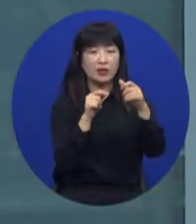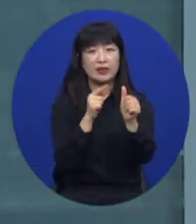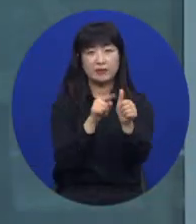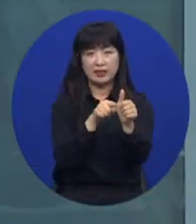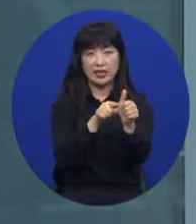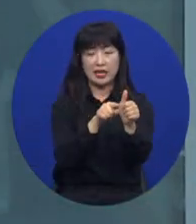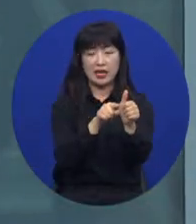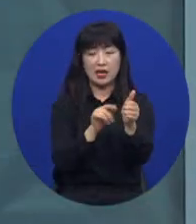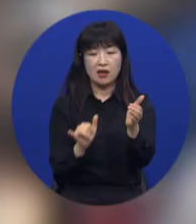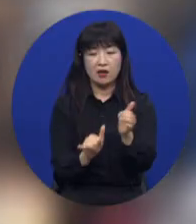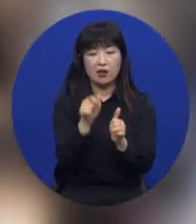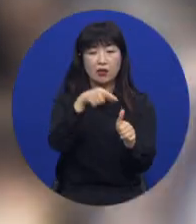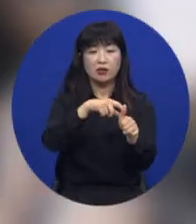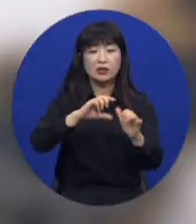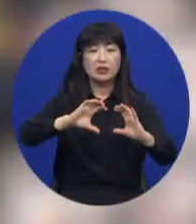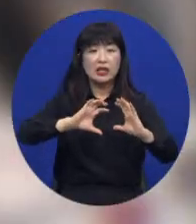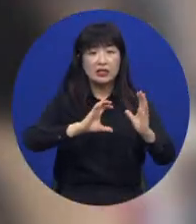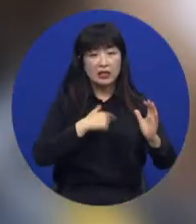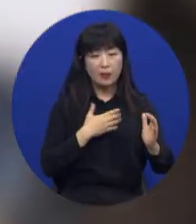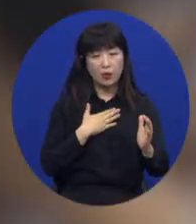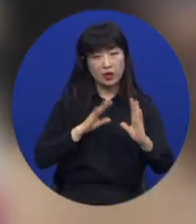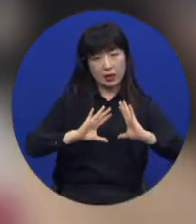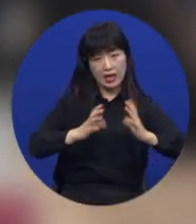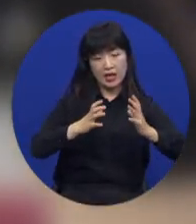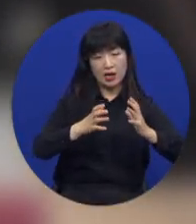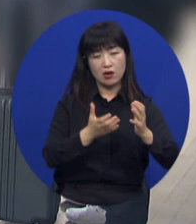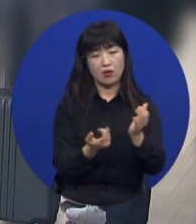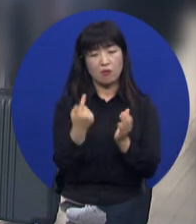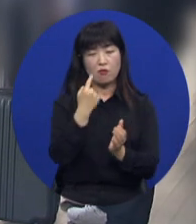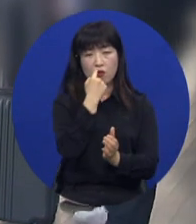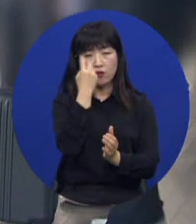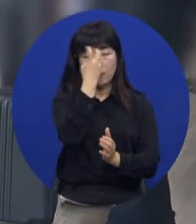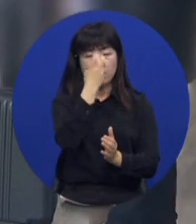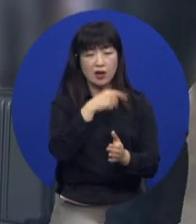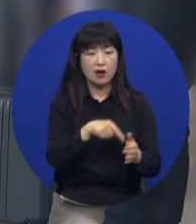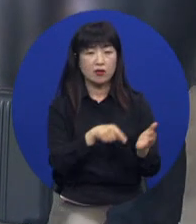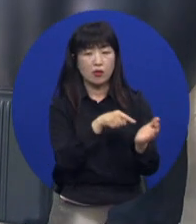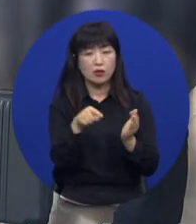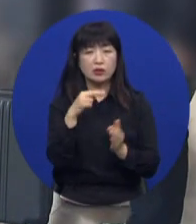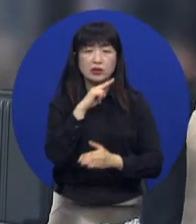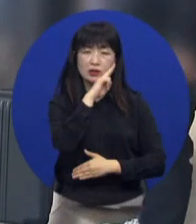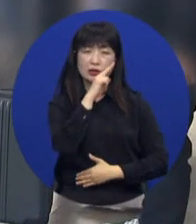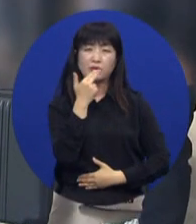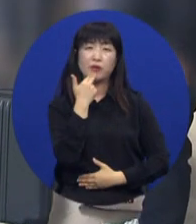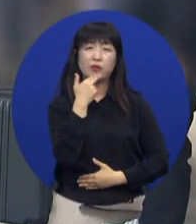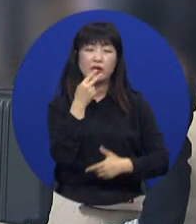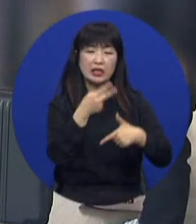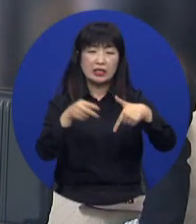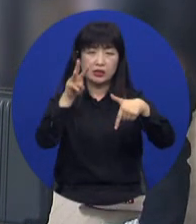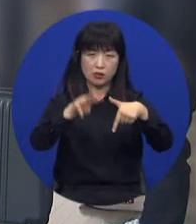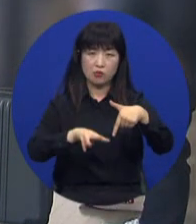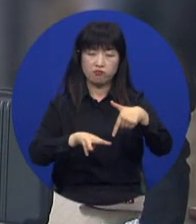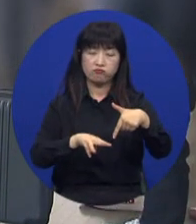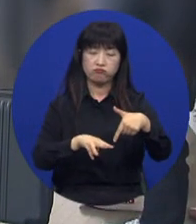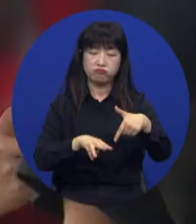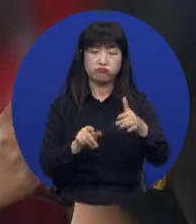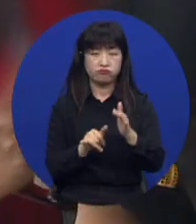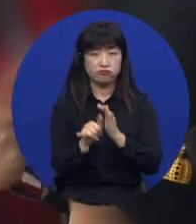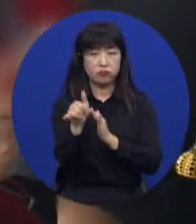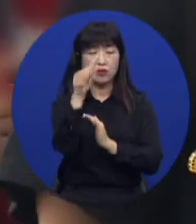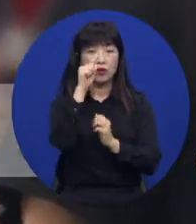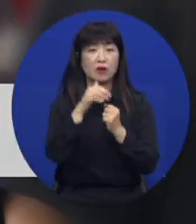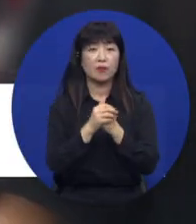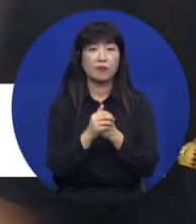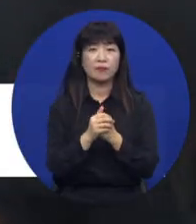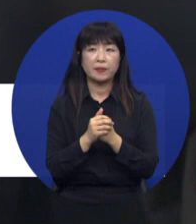전 현지에서 발급받은 코로나19 음성 확인서를 제출하고 의심 증상이 없어 인천공항을 나왔습니다. PCR